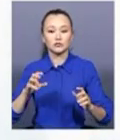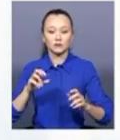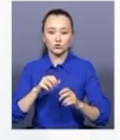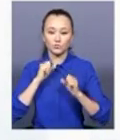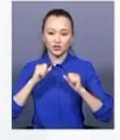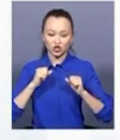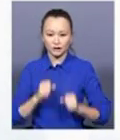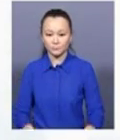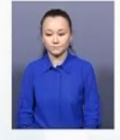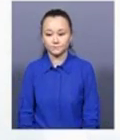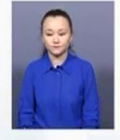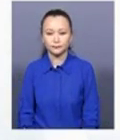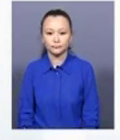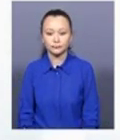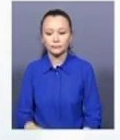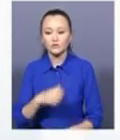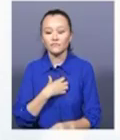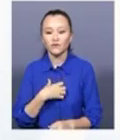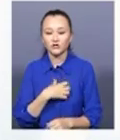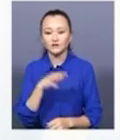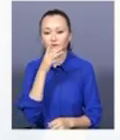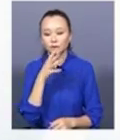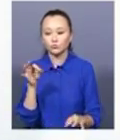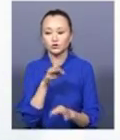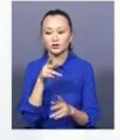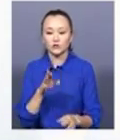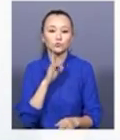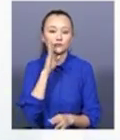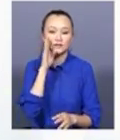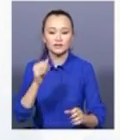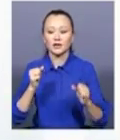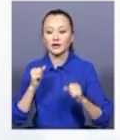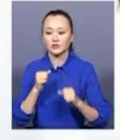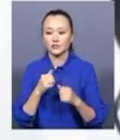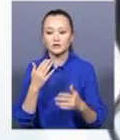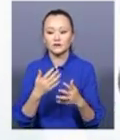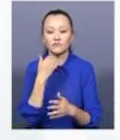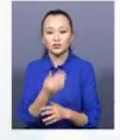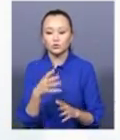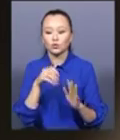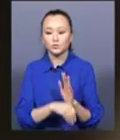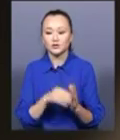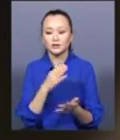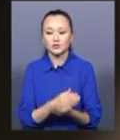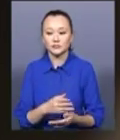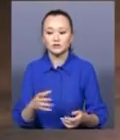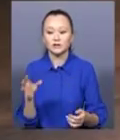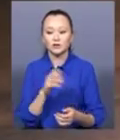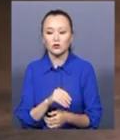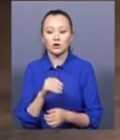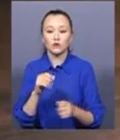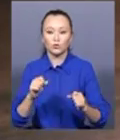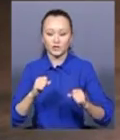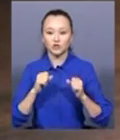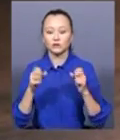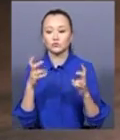рекомендуется походить, умыться, выпить стакан воды и потом приступать к основным упражнениям.